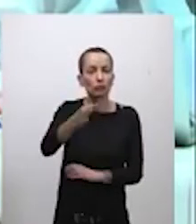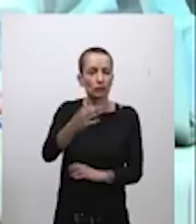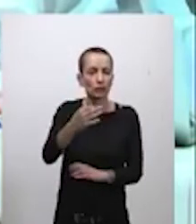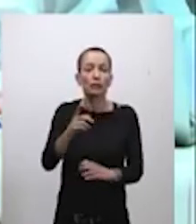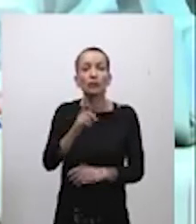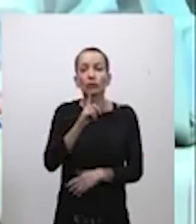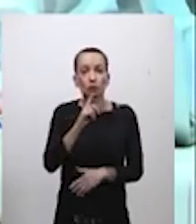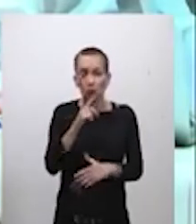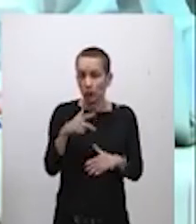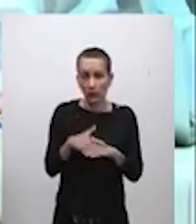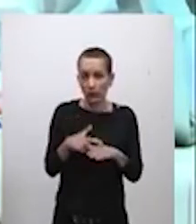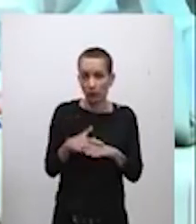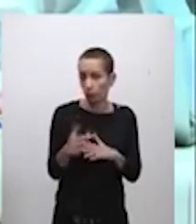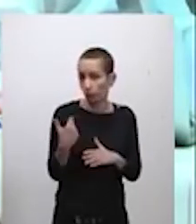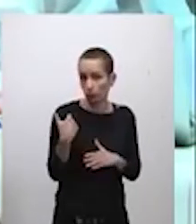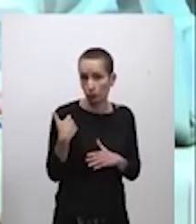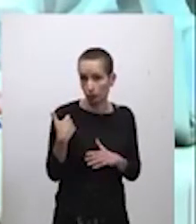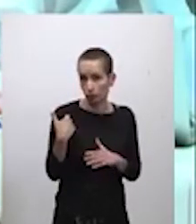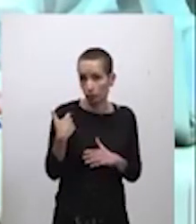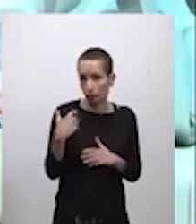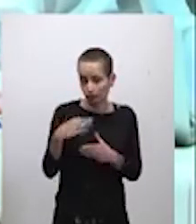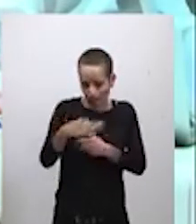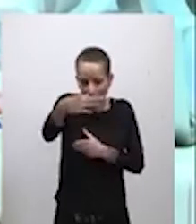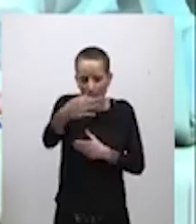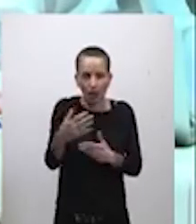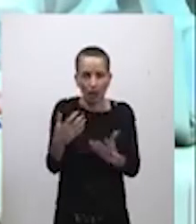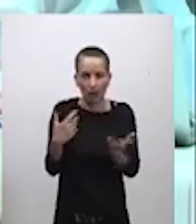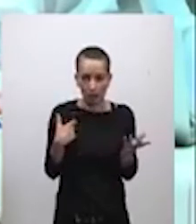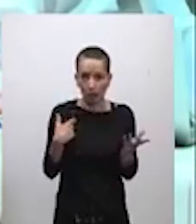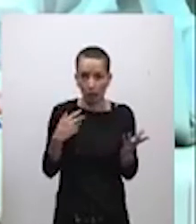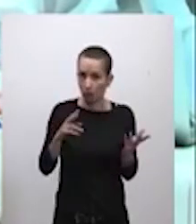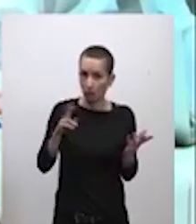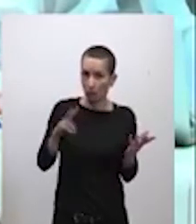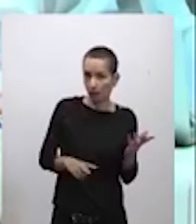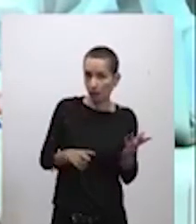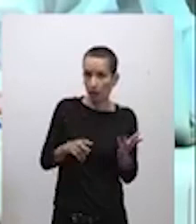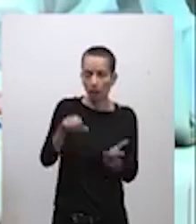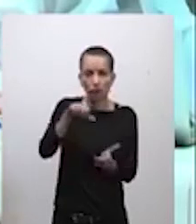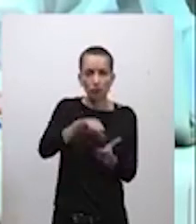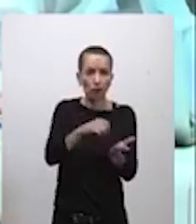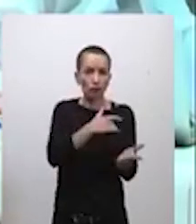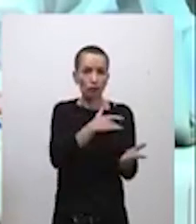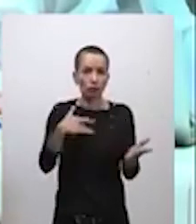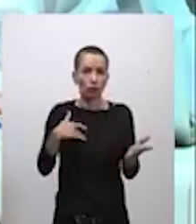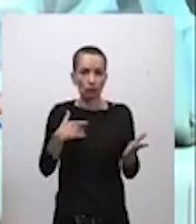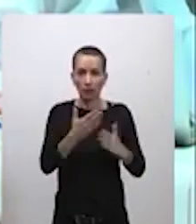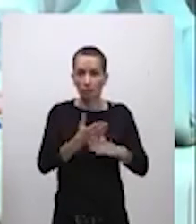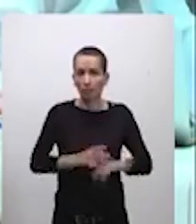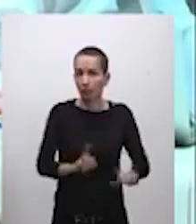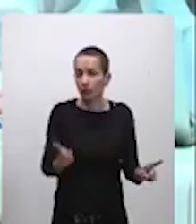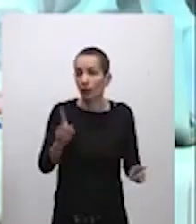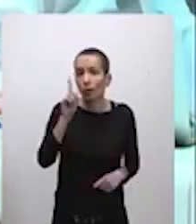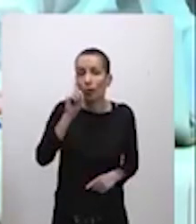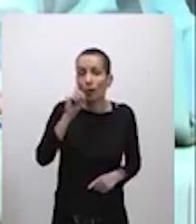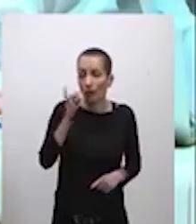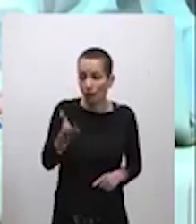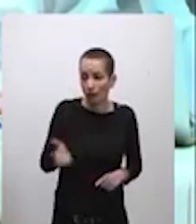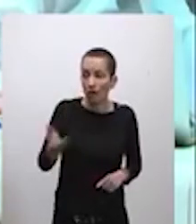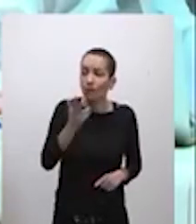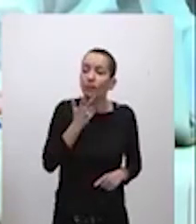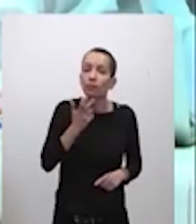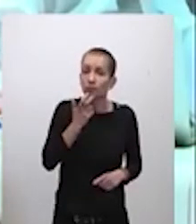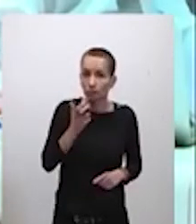Depuis le début de notre mandat, nous ne prévoyons pas des dispensaires de santé, car ce dont nos concitoyens ont besoin, ce n'est